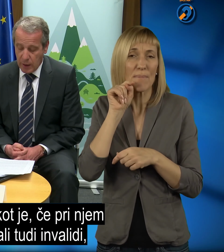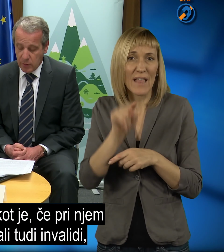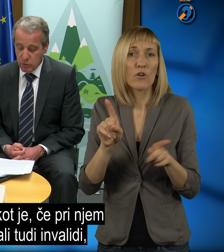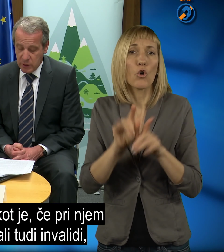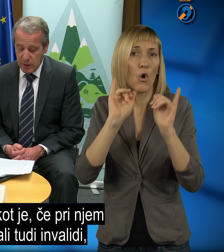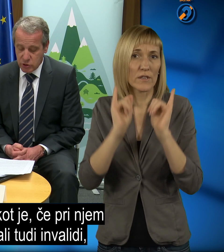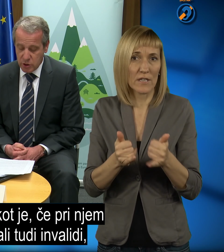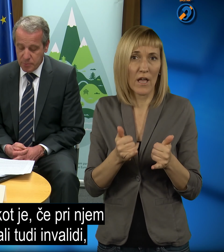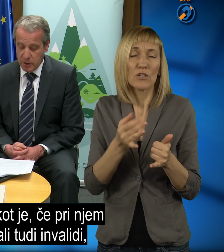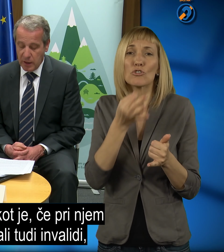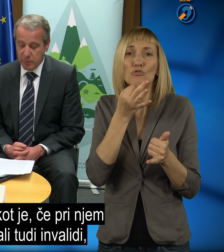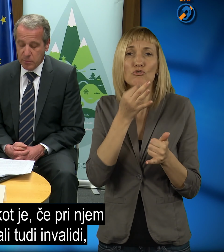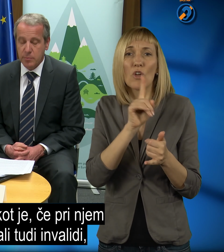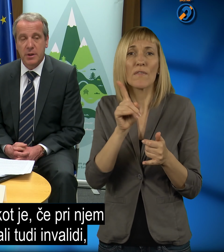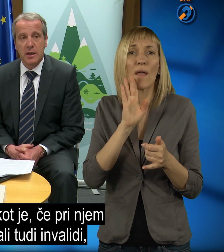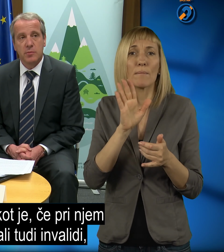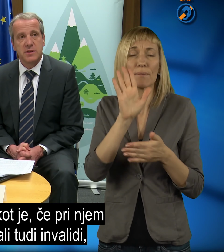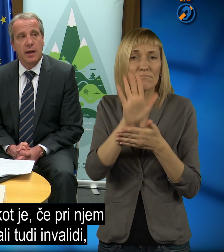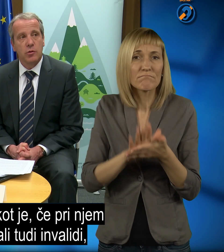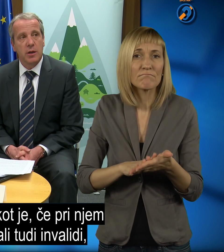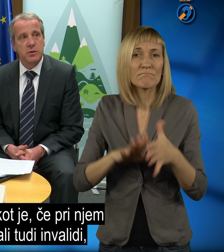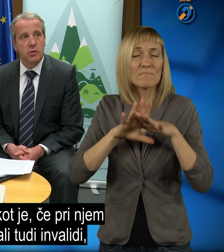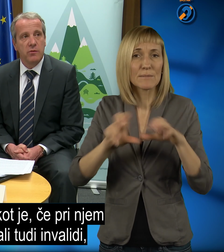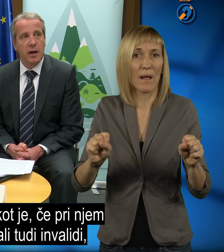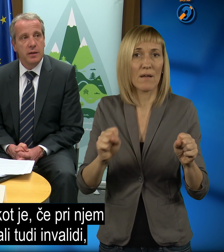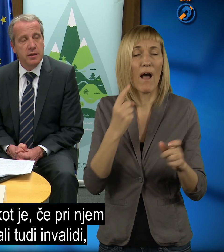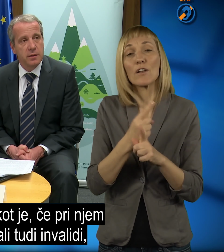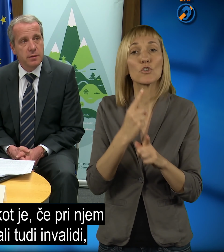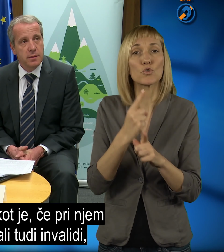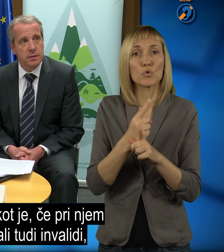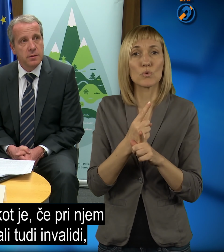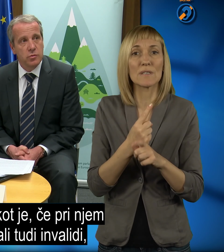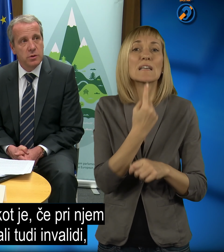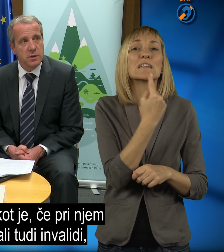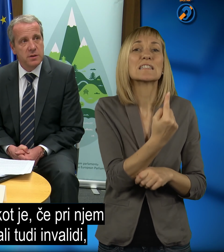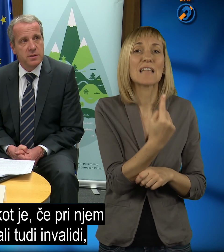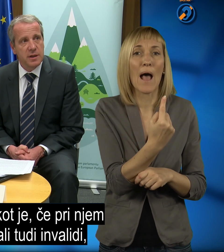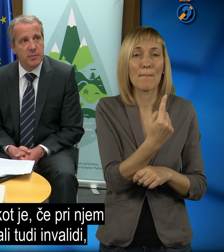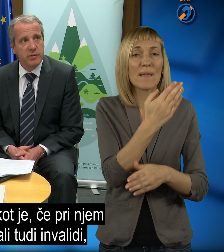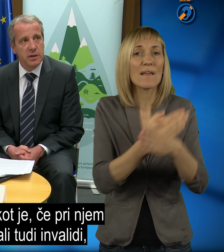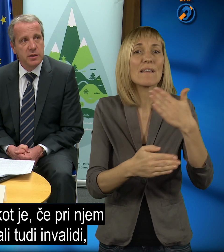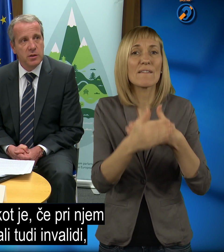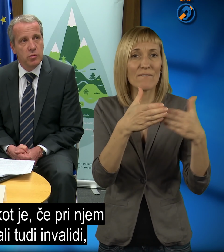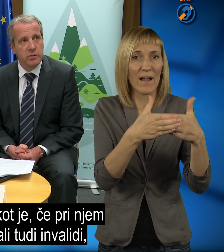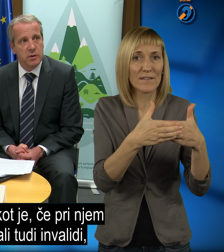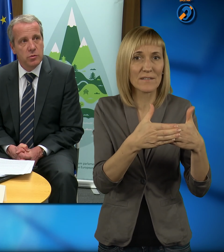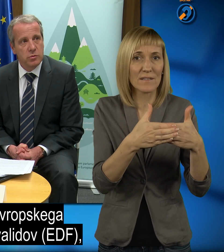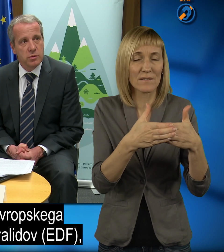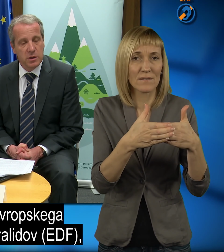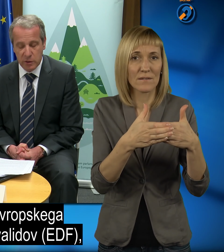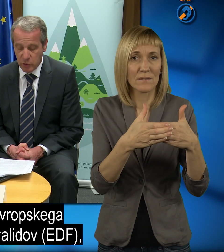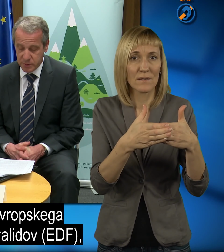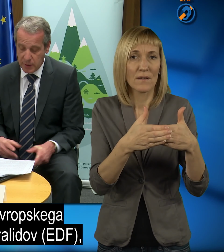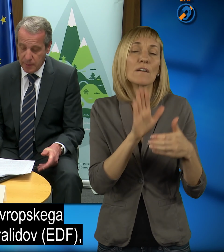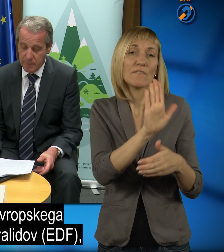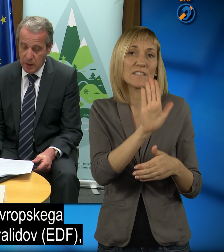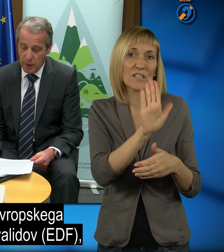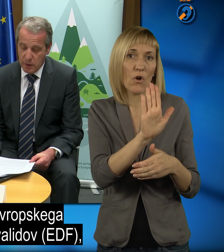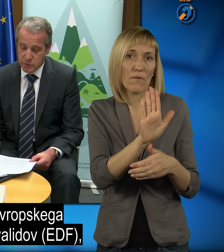bi bil tak, kot je, če pri nevem, k njenjem nastanku ne bi sodelovali tudi sami invalidi v okviru tudi